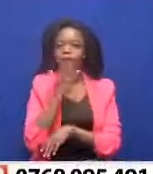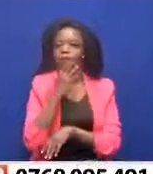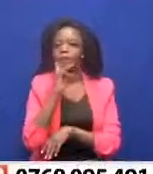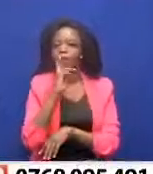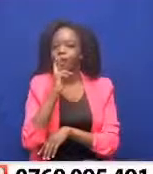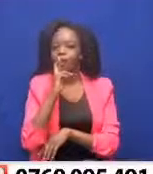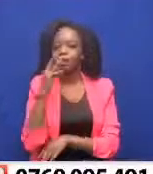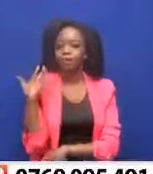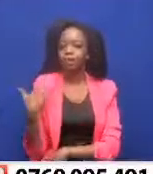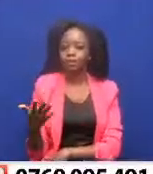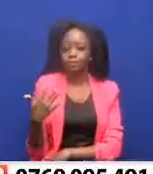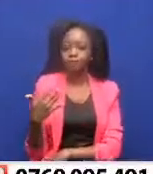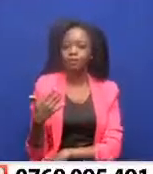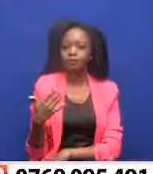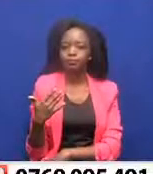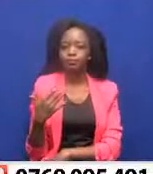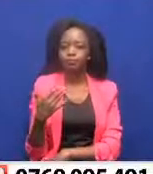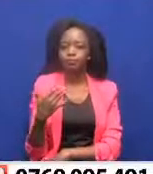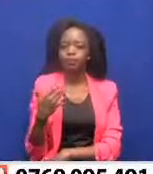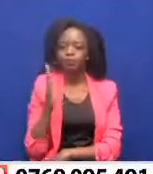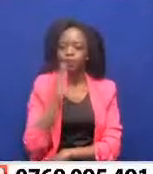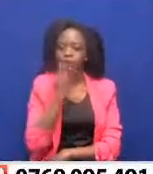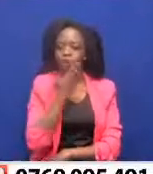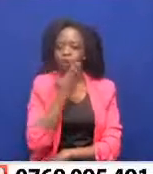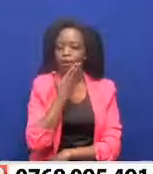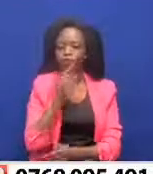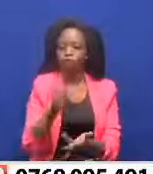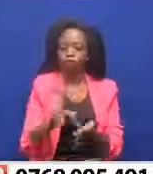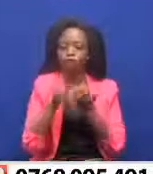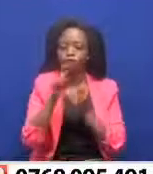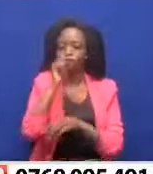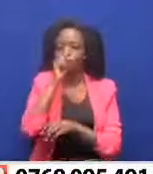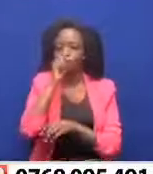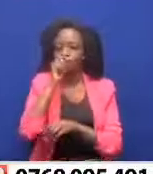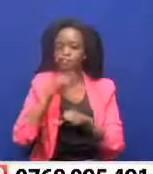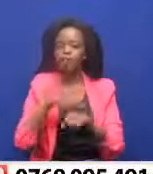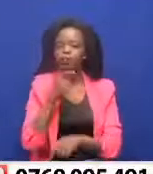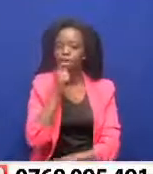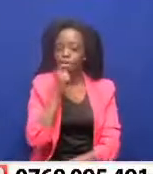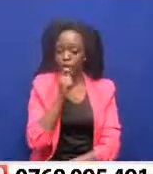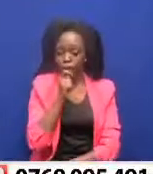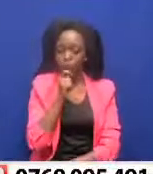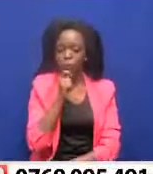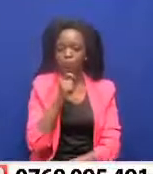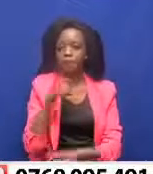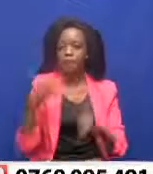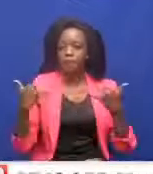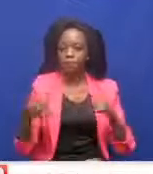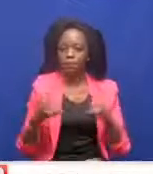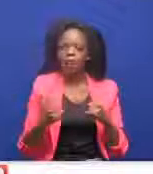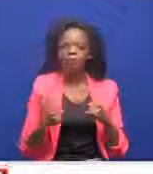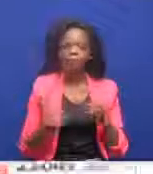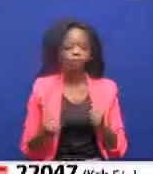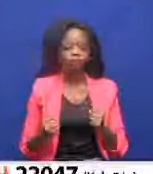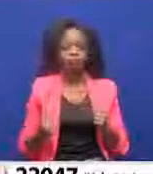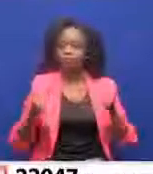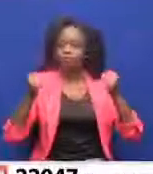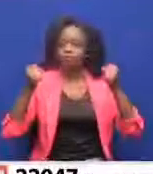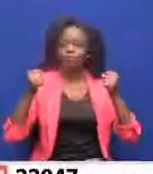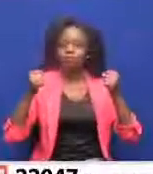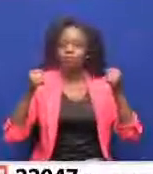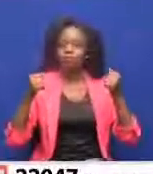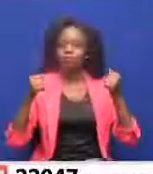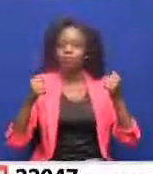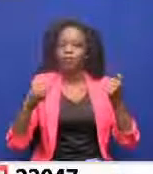green, football's primary colors in Tanzania. When the whistle blew, Yanga fans were up in cheers, Simba